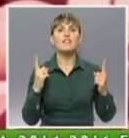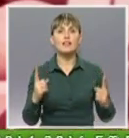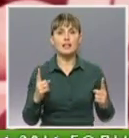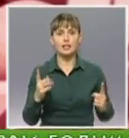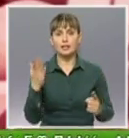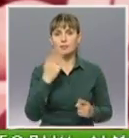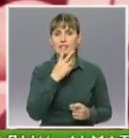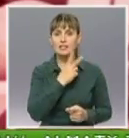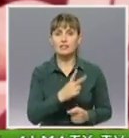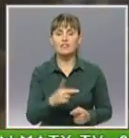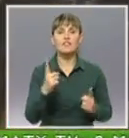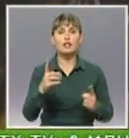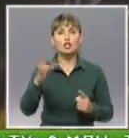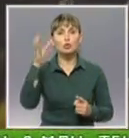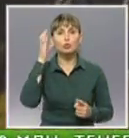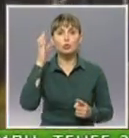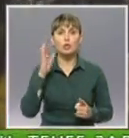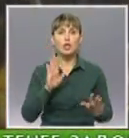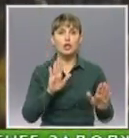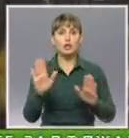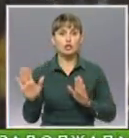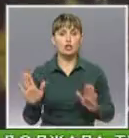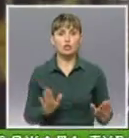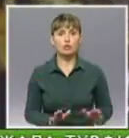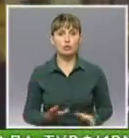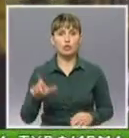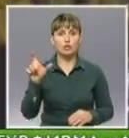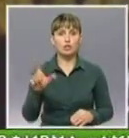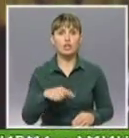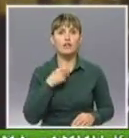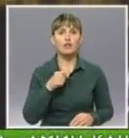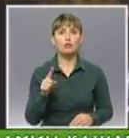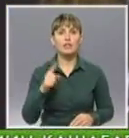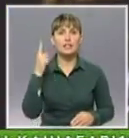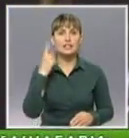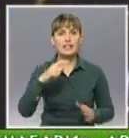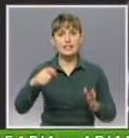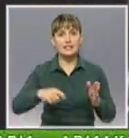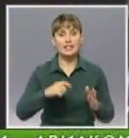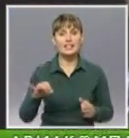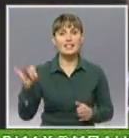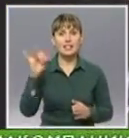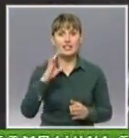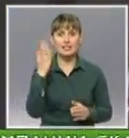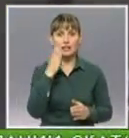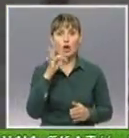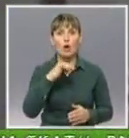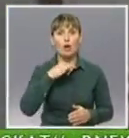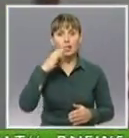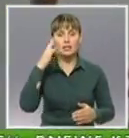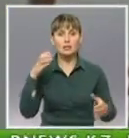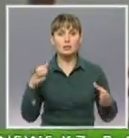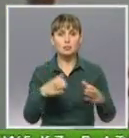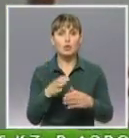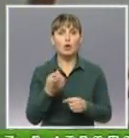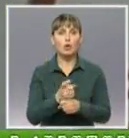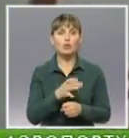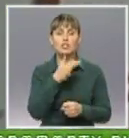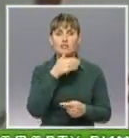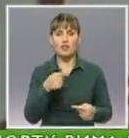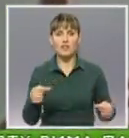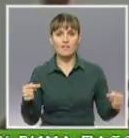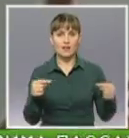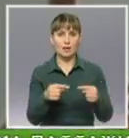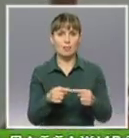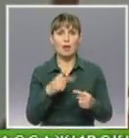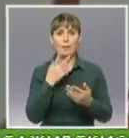мыслители, великие ученые. Режиссер Еркин Ракишев признается, что идея снять исторический сериал о казахском ханстве весьма своевременная.